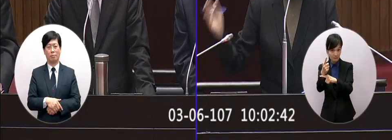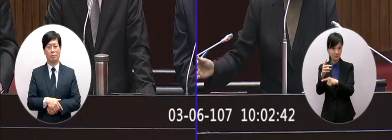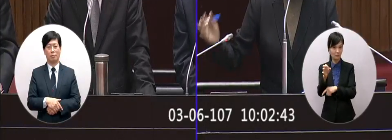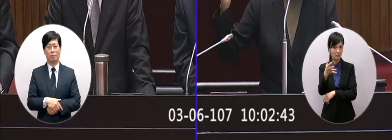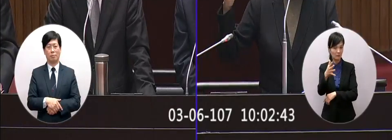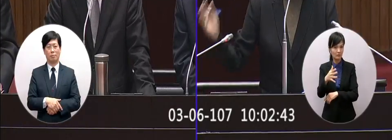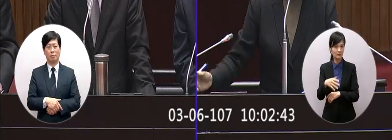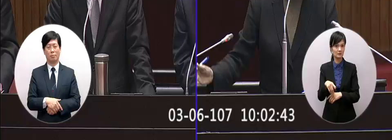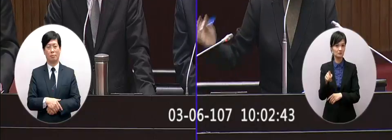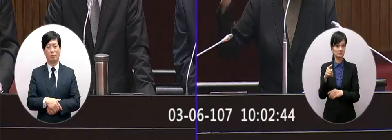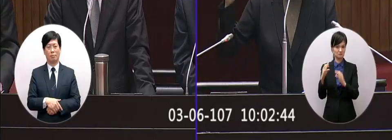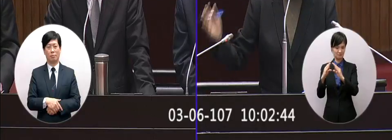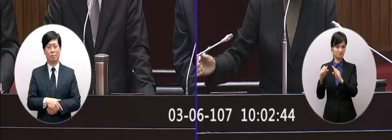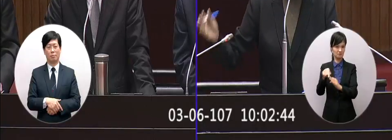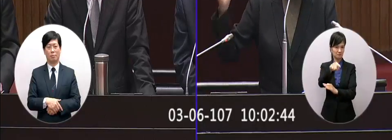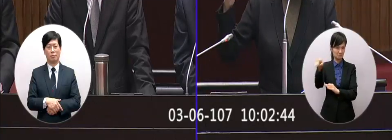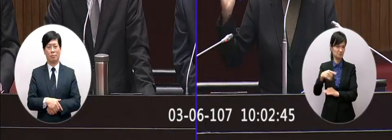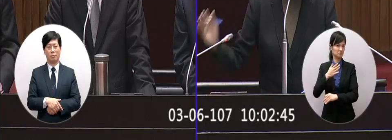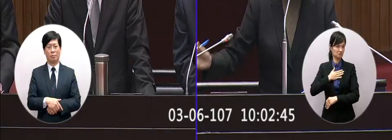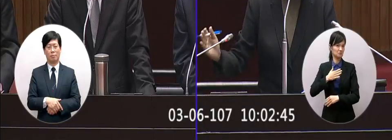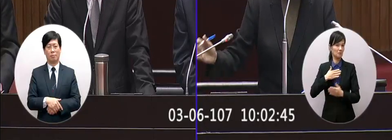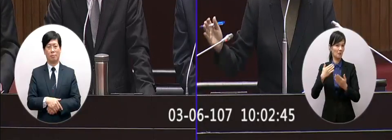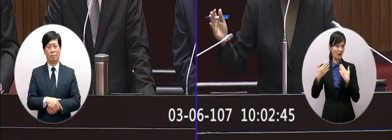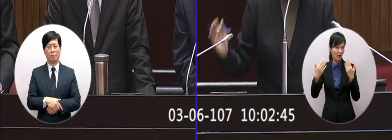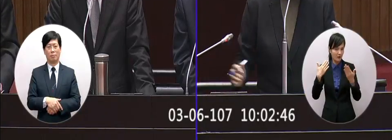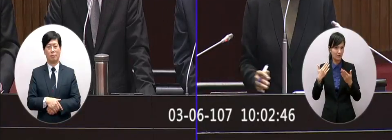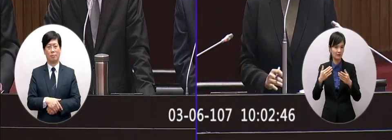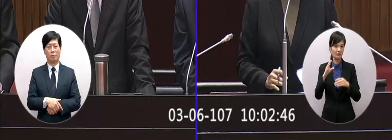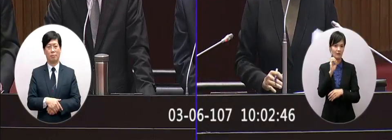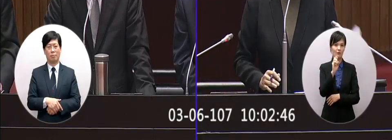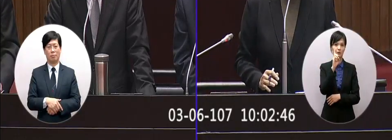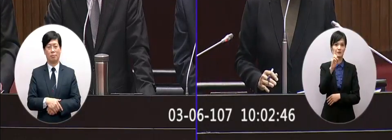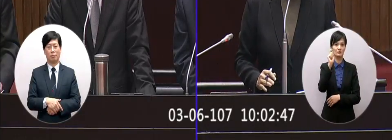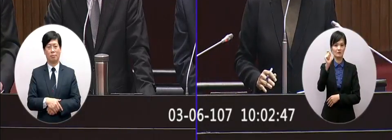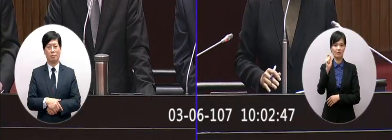道 ，ODA 的风险非常的大。